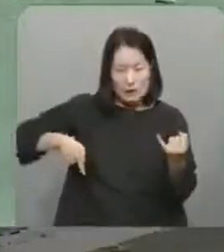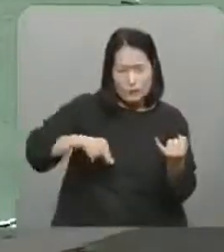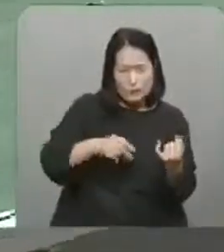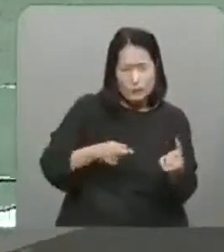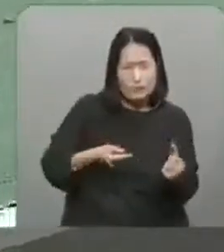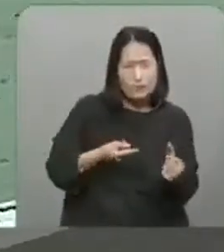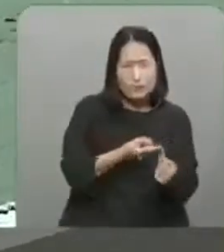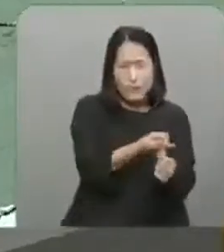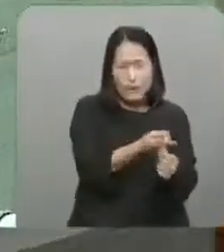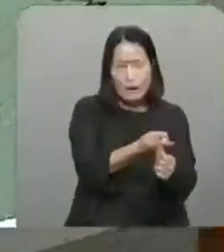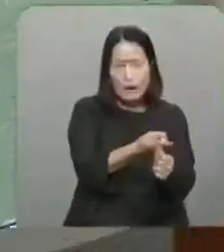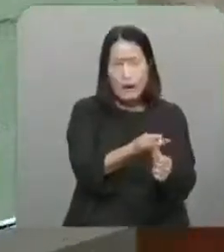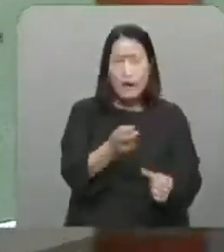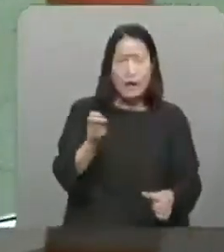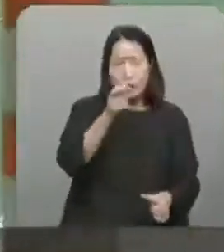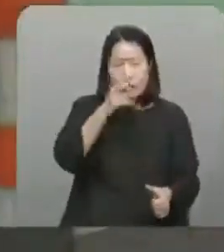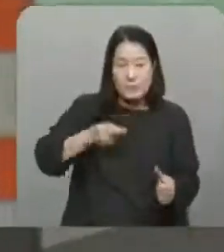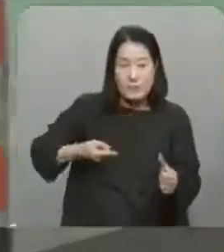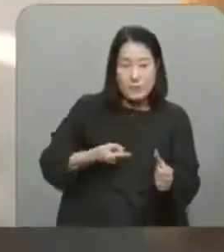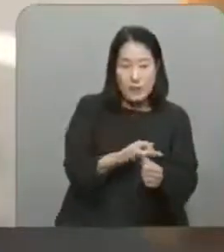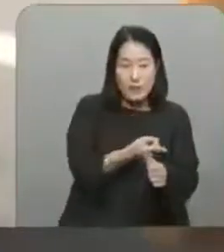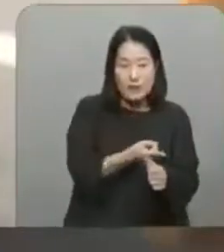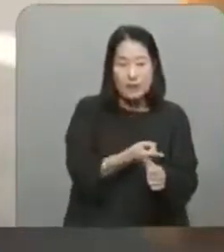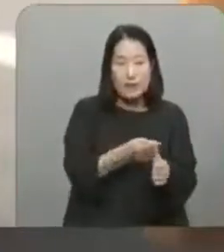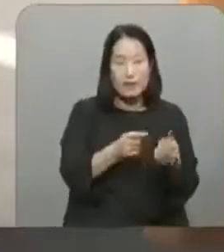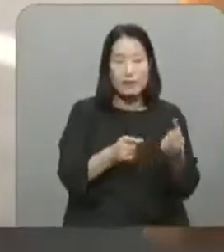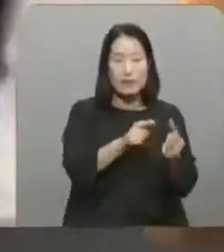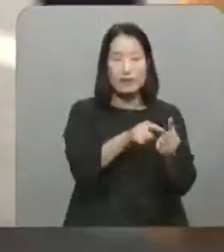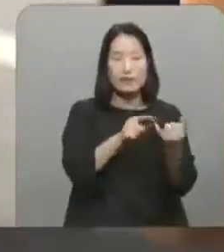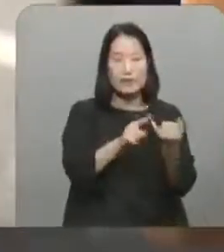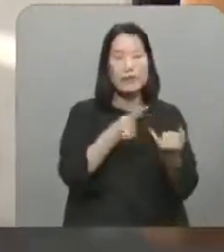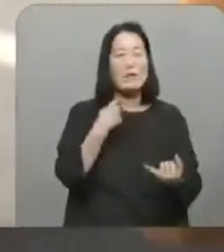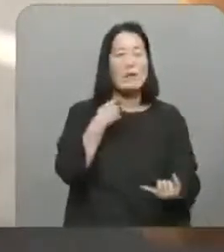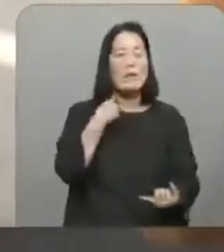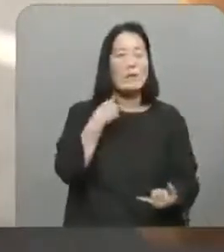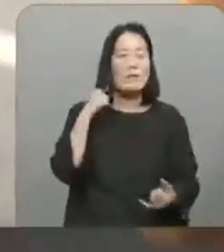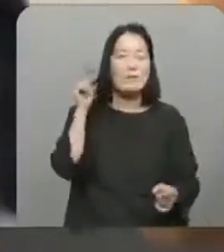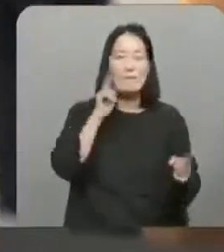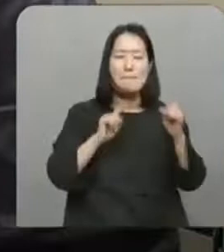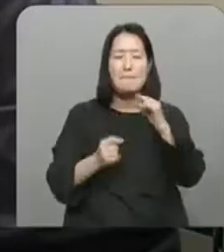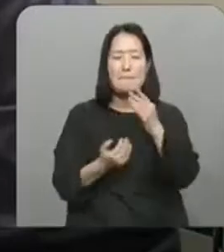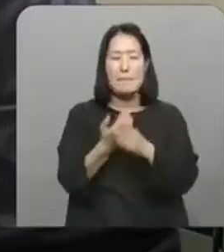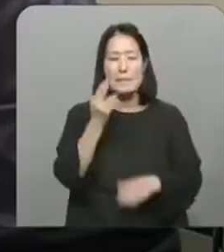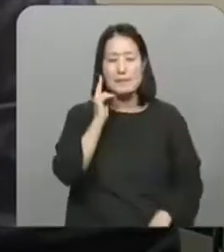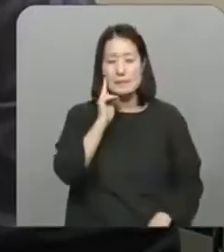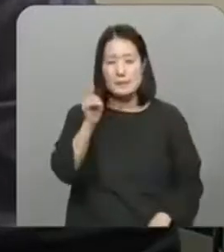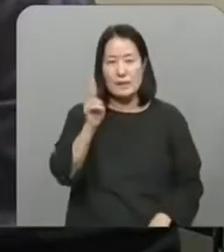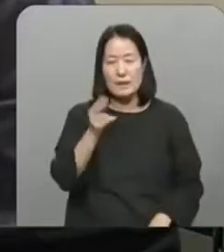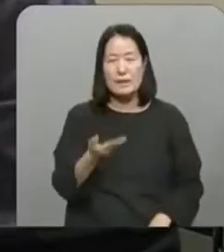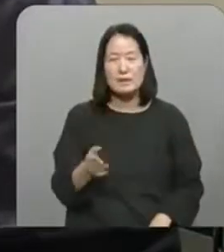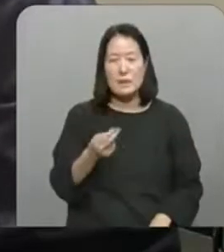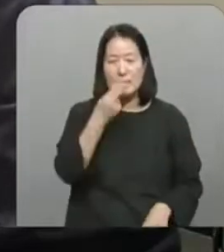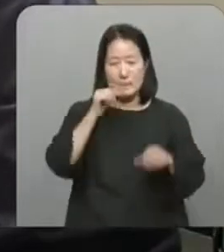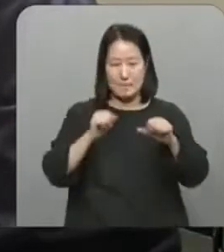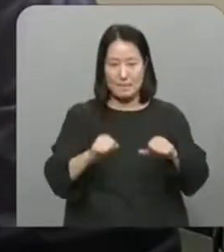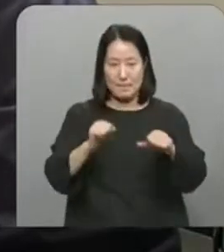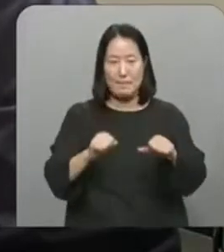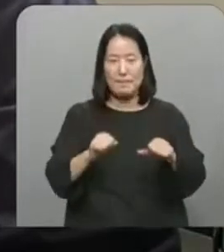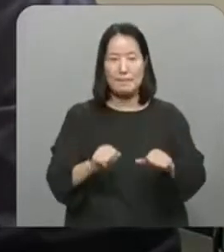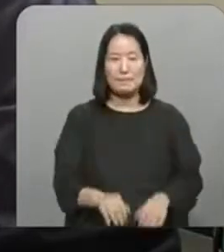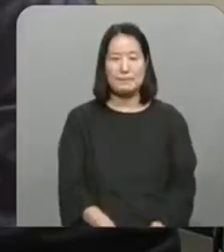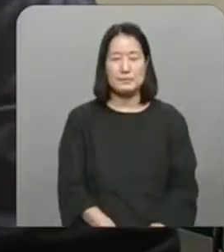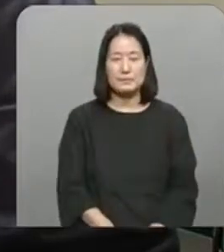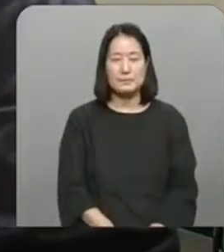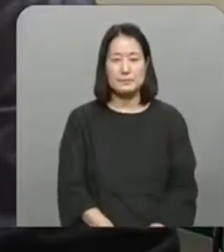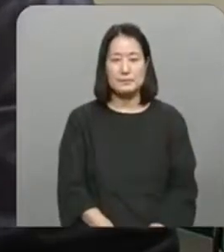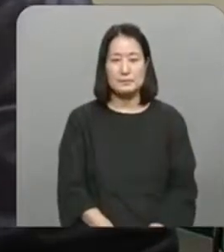달려들었습니다. 갑작스러운 공격을 받은 남녀는 흉기에 목을 찔리는 등 중상을 입었지만 생명에는 지장이 없는 상태입니다.